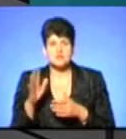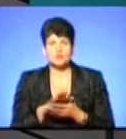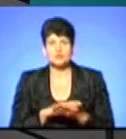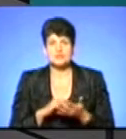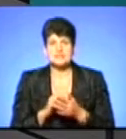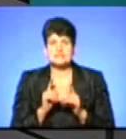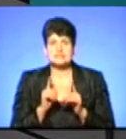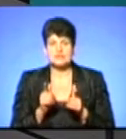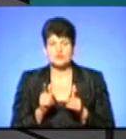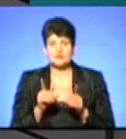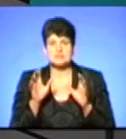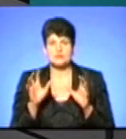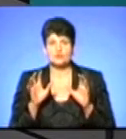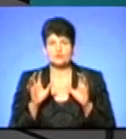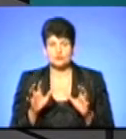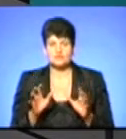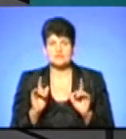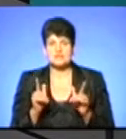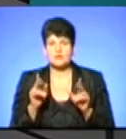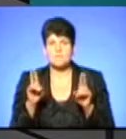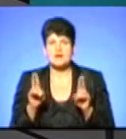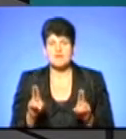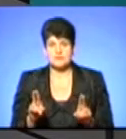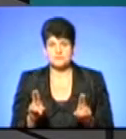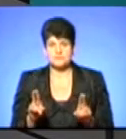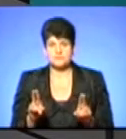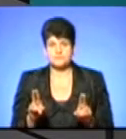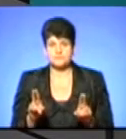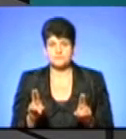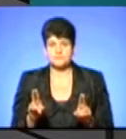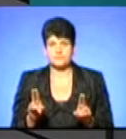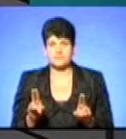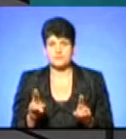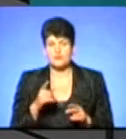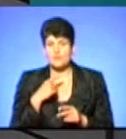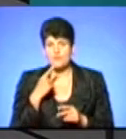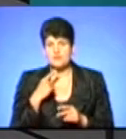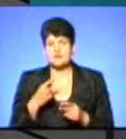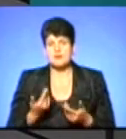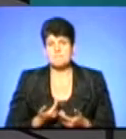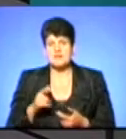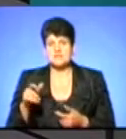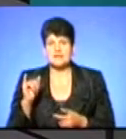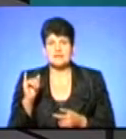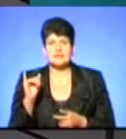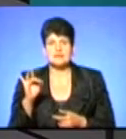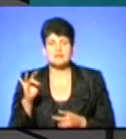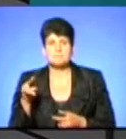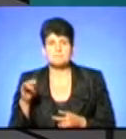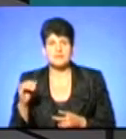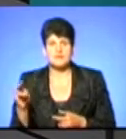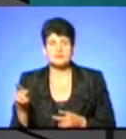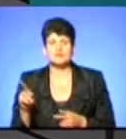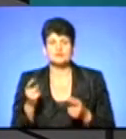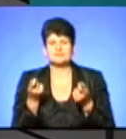утилізовували згідно чинного законодавства, згідно правил. Ну, кажуть мешканці Ірпіня на сторінці міської ради у Фейсбуці,